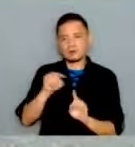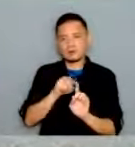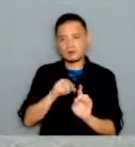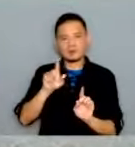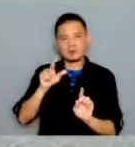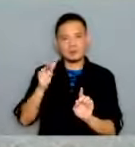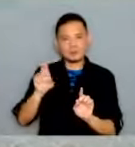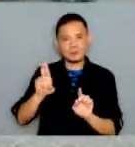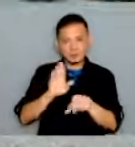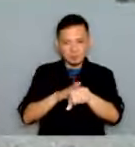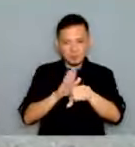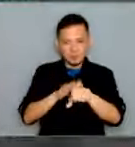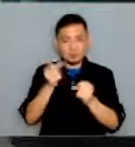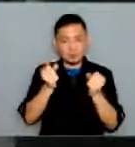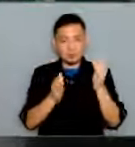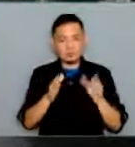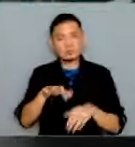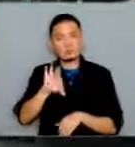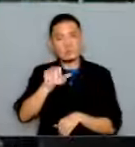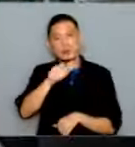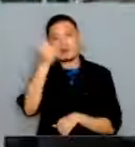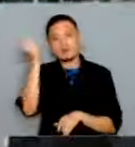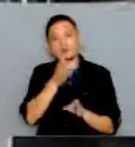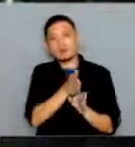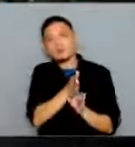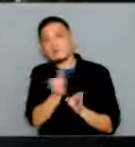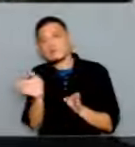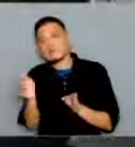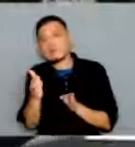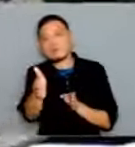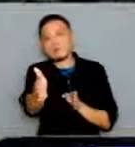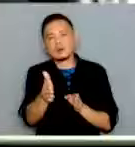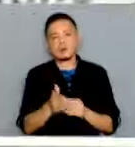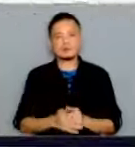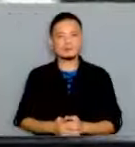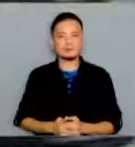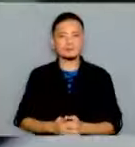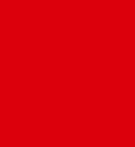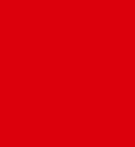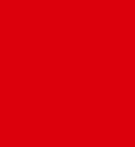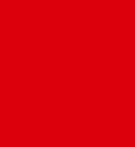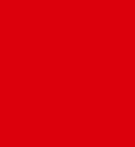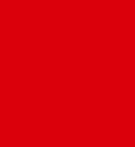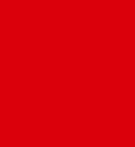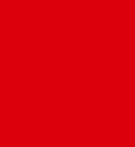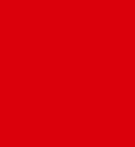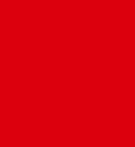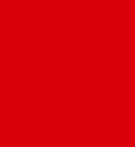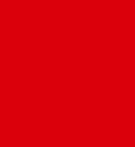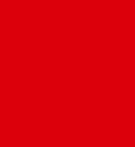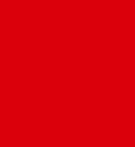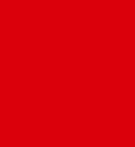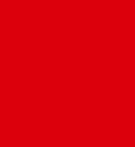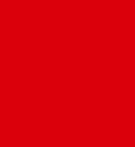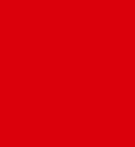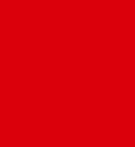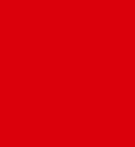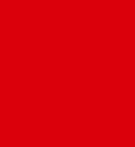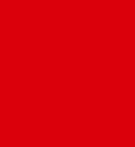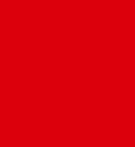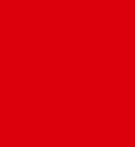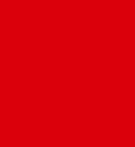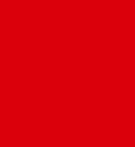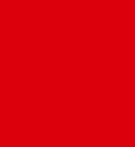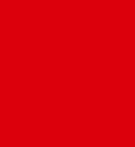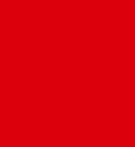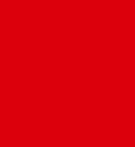na dumaan sa alternatibong ruta. Nagbabalita mula sa Frontline, Gerard De La Peña, News 5. Mga kapatid, Maui David po,